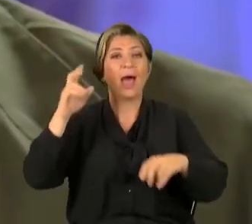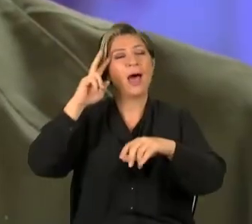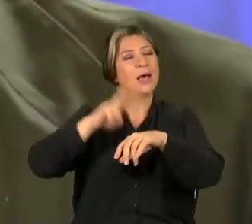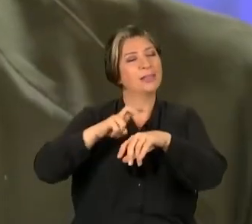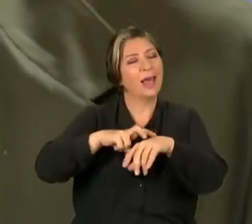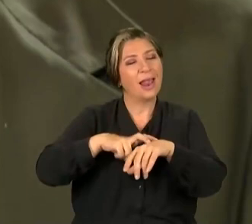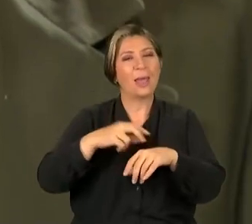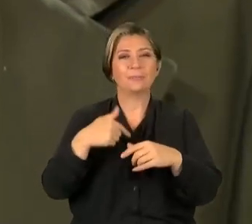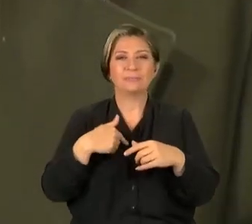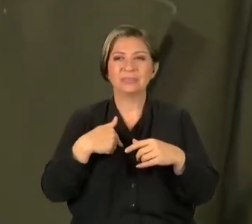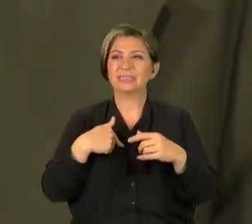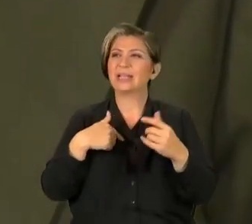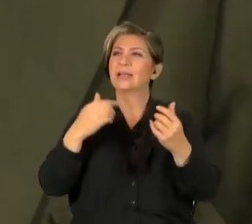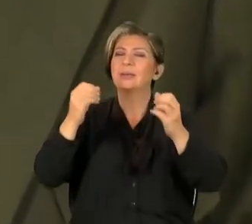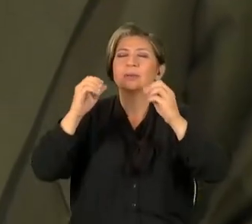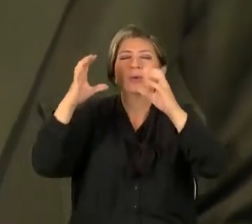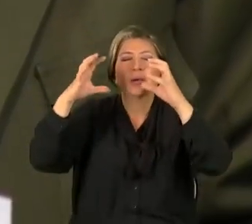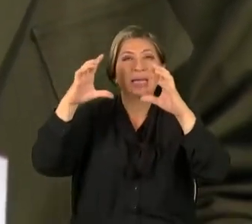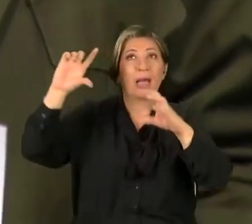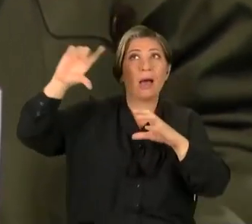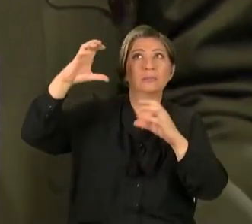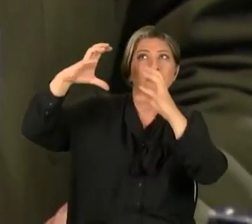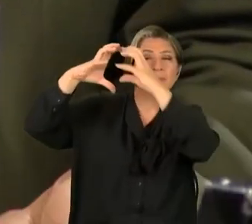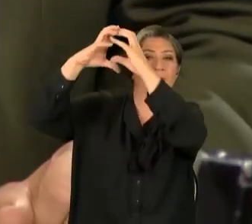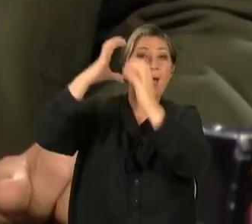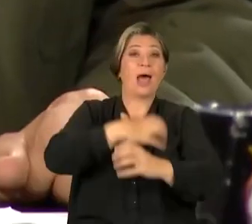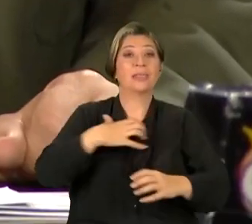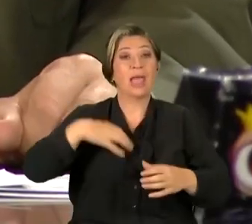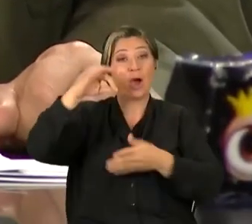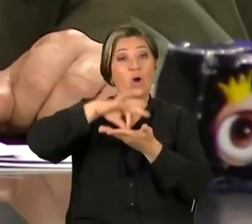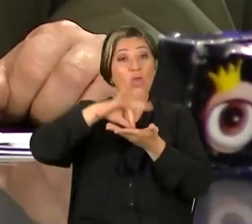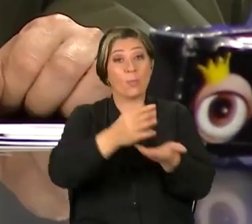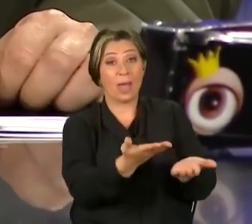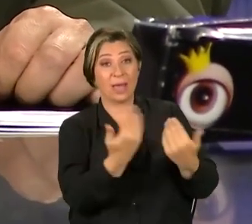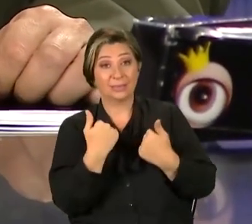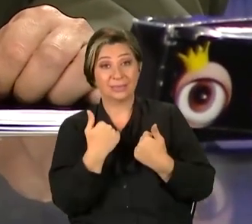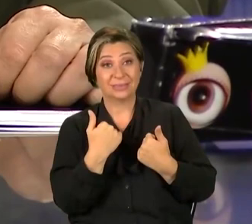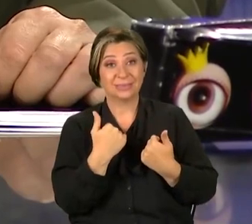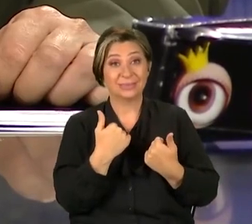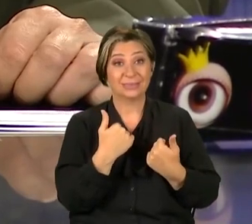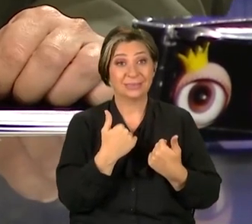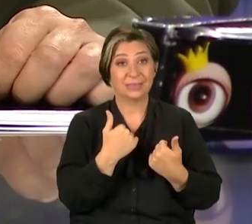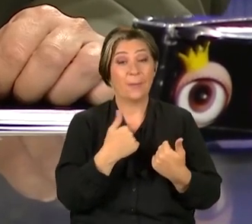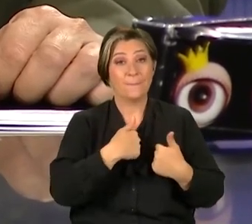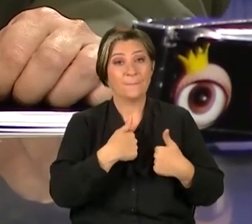hatıralarla biziz Dolunay anne konum at Sahra çölünden gelsin